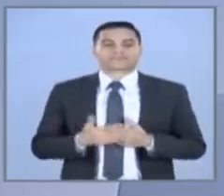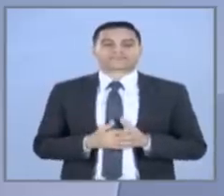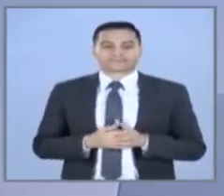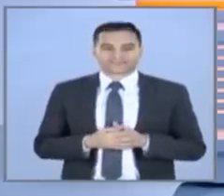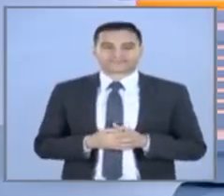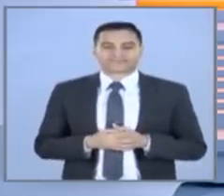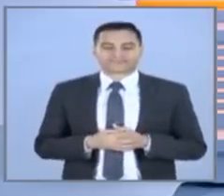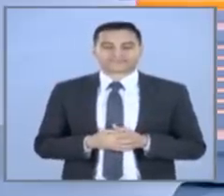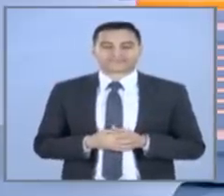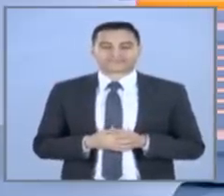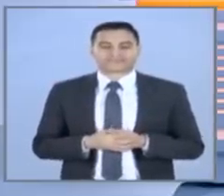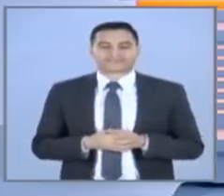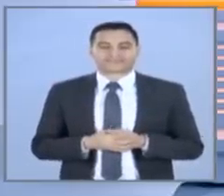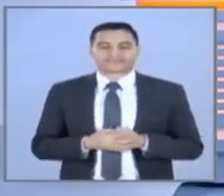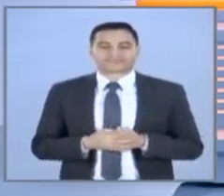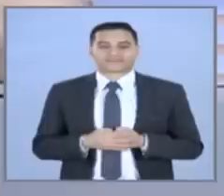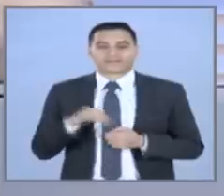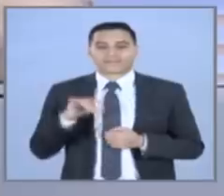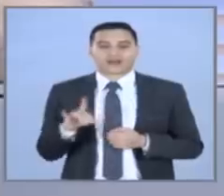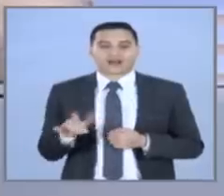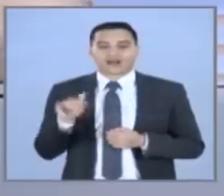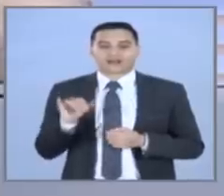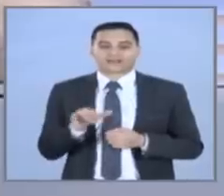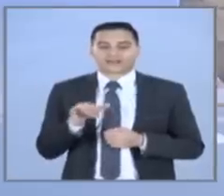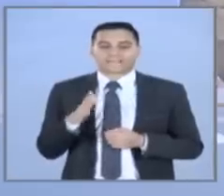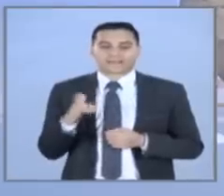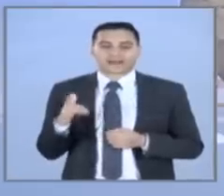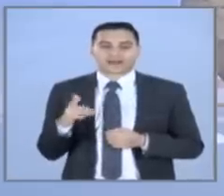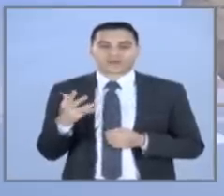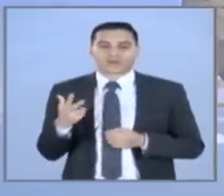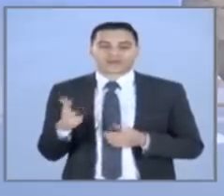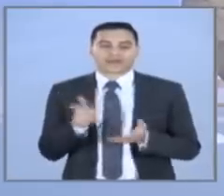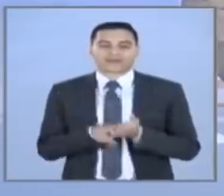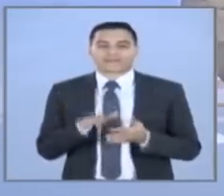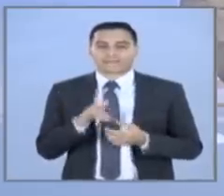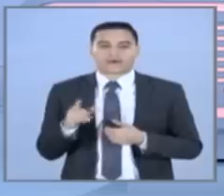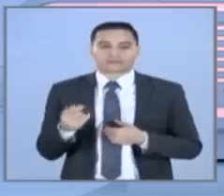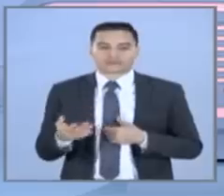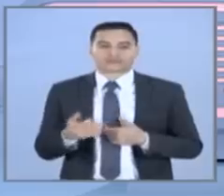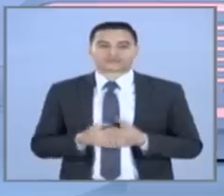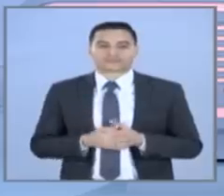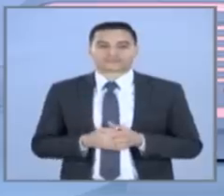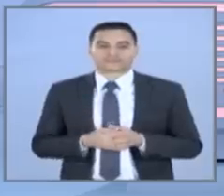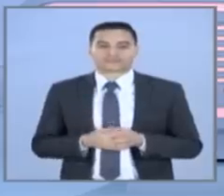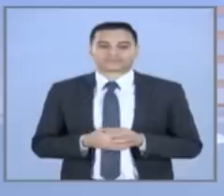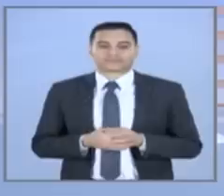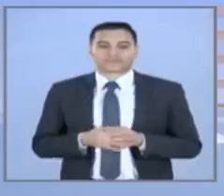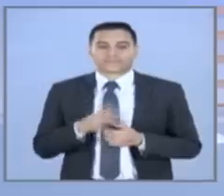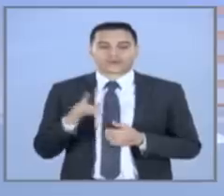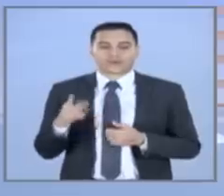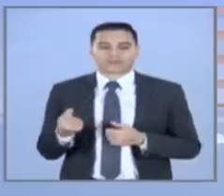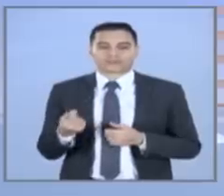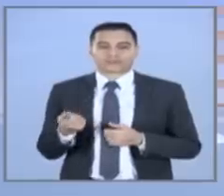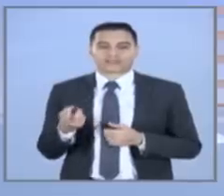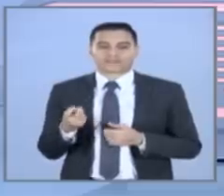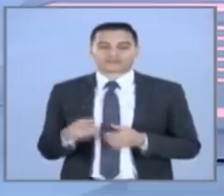65. بقيتوا 65. ميراي كنتوا كام؟ 100 وتلات إجابات صح، بقيتوا 115. 115 و25